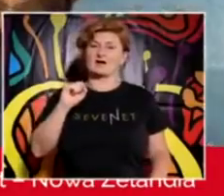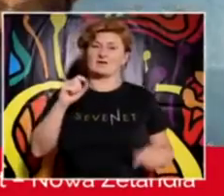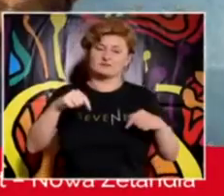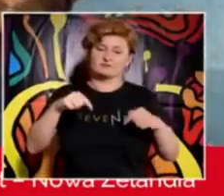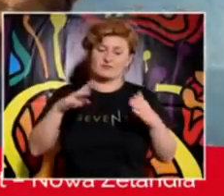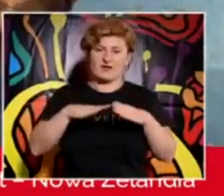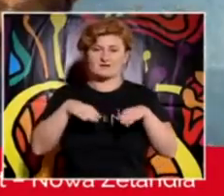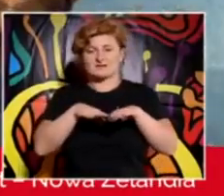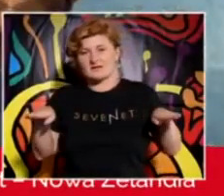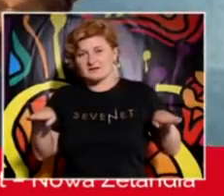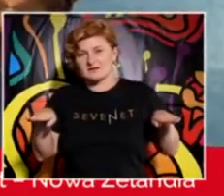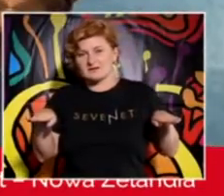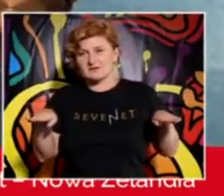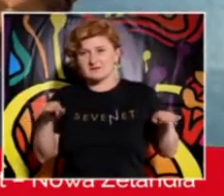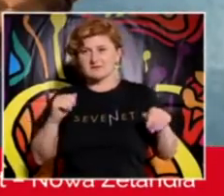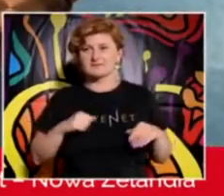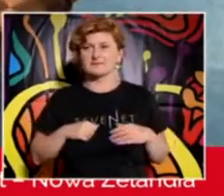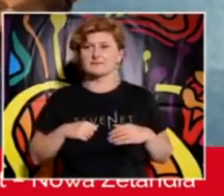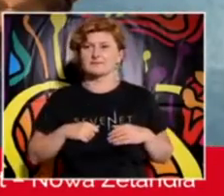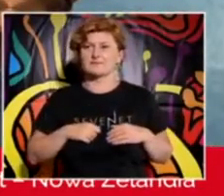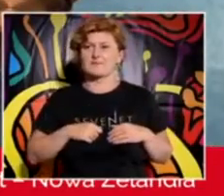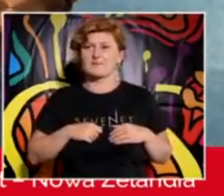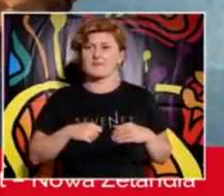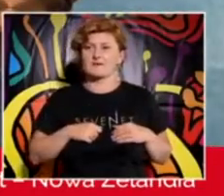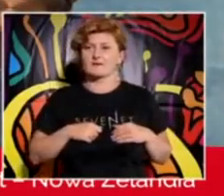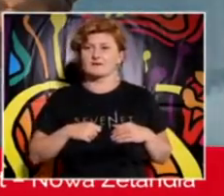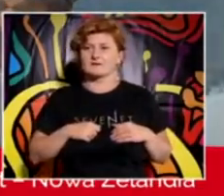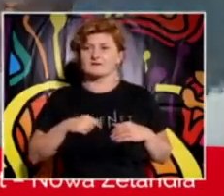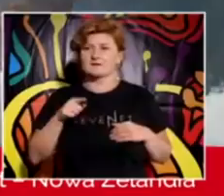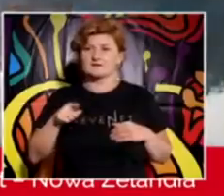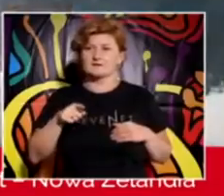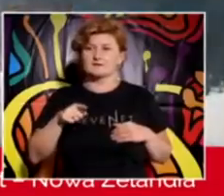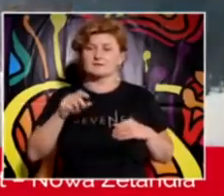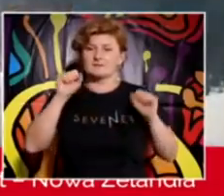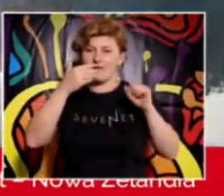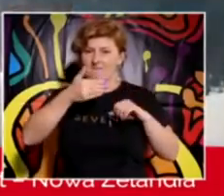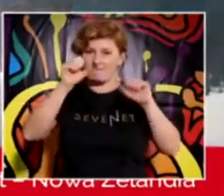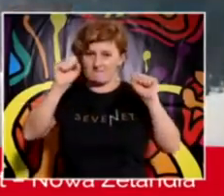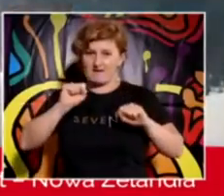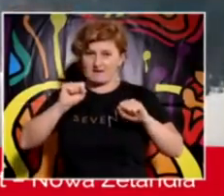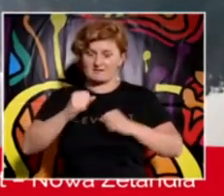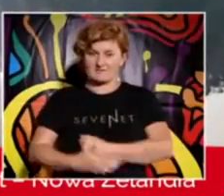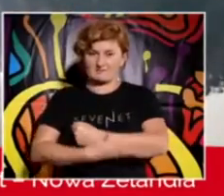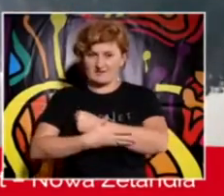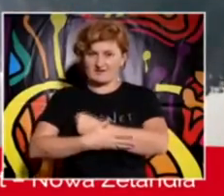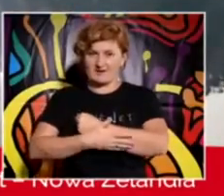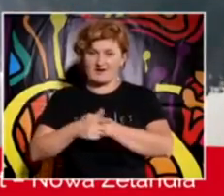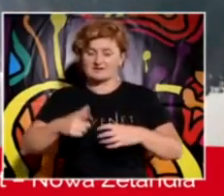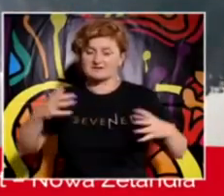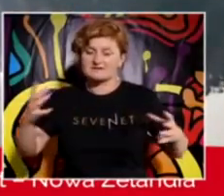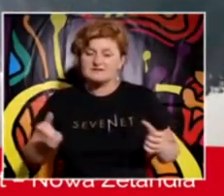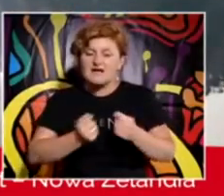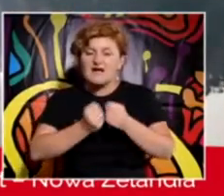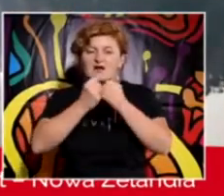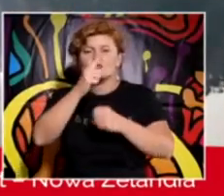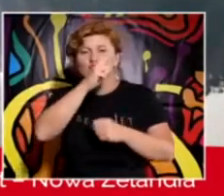nami, a to ta idea, którą wspierałem Bang, jest taka, żeby spróbować znaleźć w podróży ludzi, którzy nas jakoś zmienią,